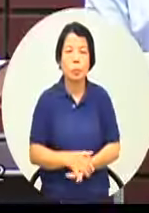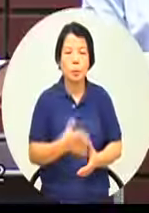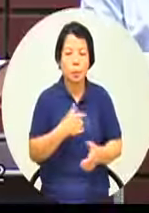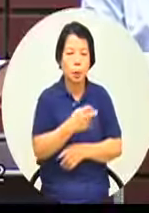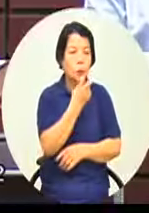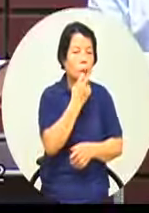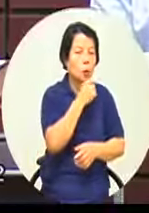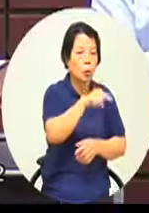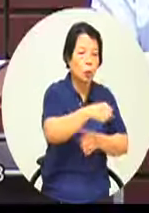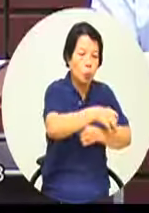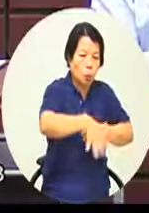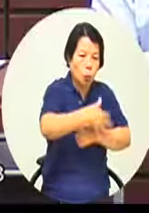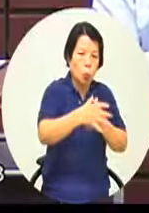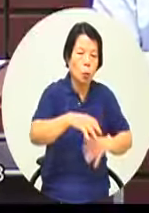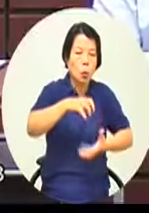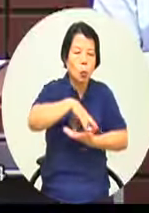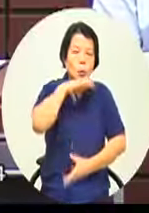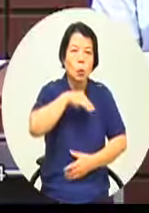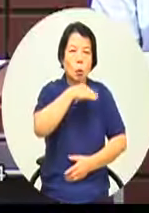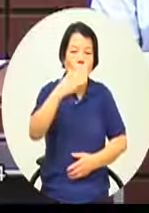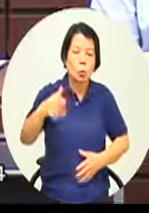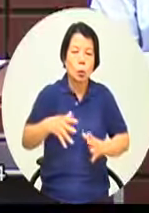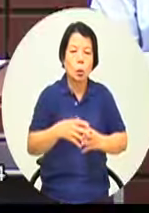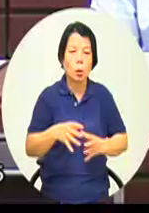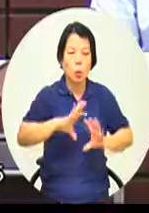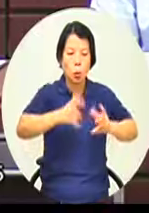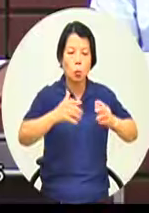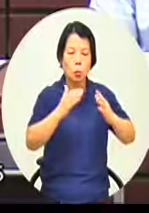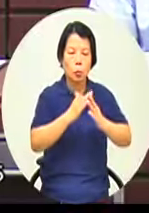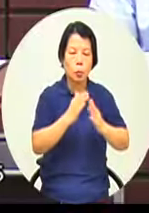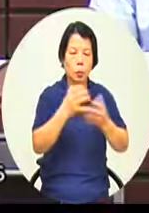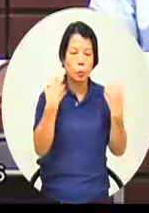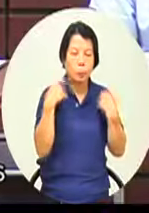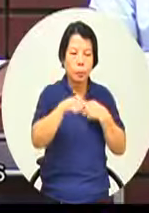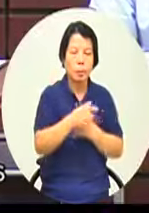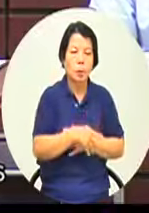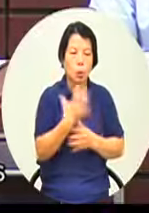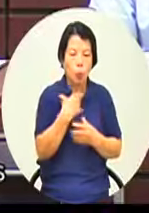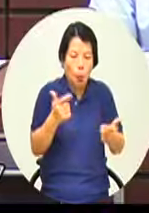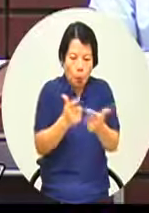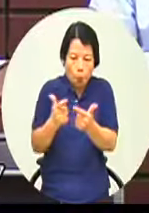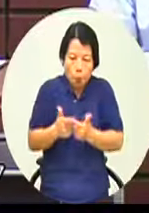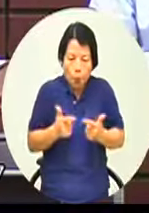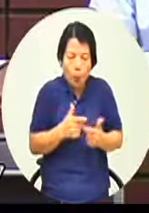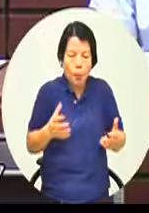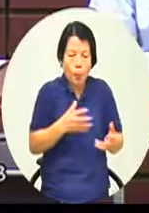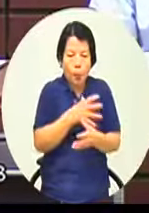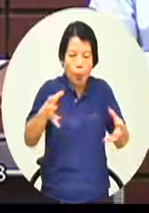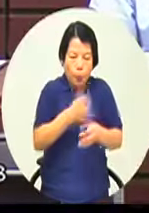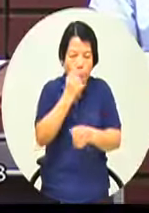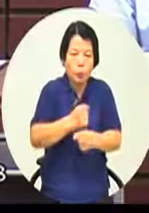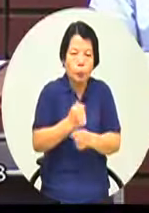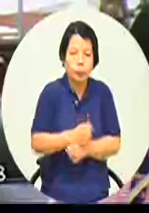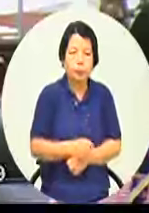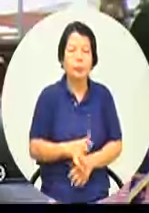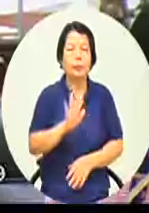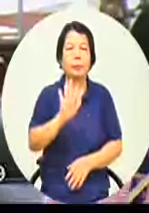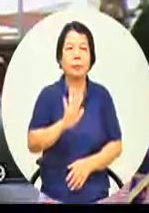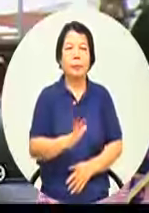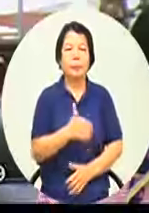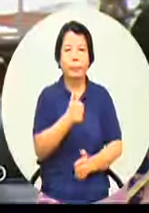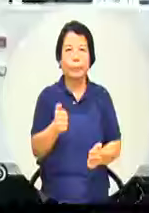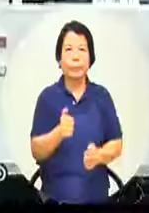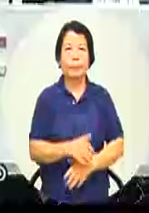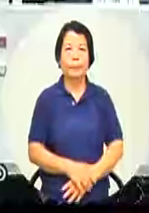的单位哦，寿山国家公园来紧密来配合哦，不分彼此啦，大家一起来合作，好不好？好、哦，谢谢。